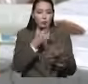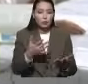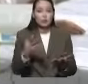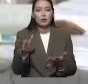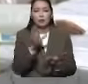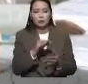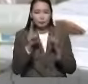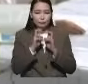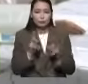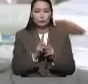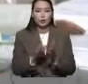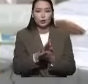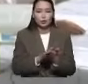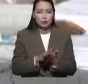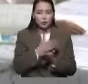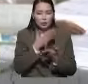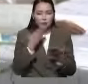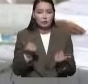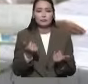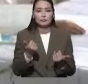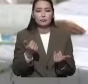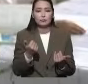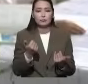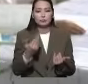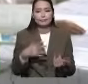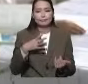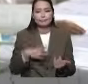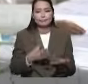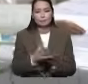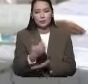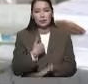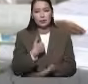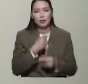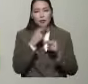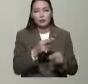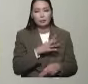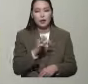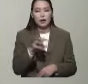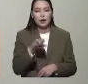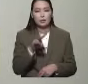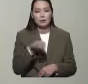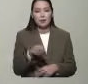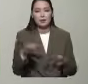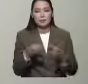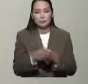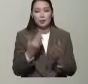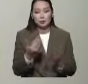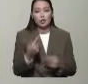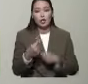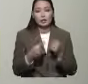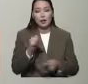ешқандай ештеңе іліккен жоқпыз. Сосын амалсыздан осы Аманат партиясына келіп, Тасқал ауданының сол кісілерінің арқасында,